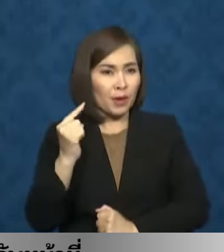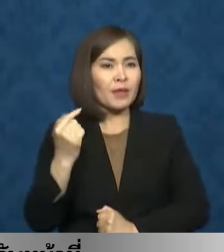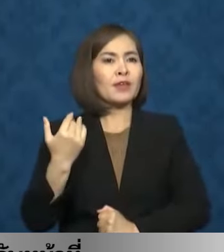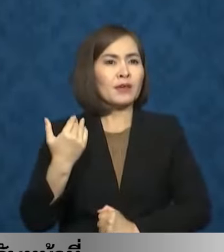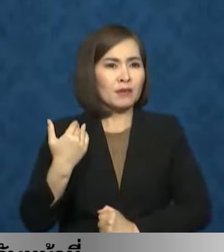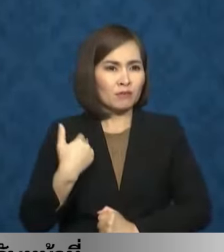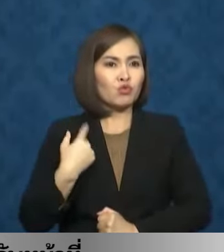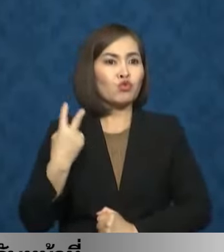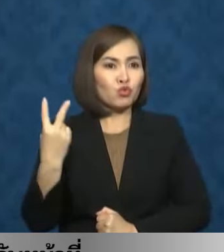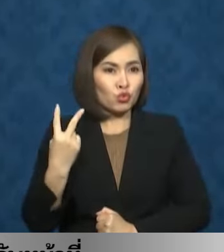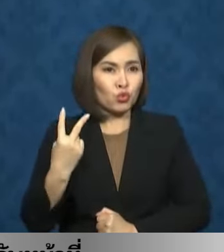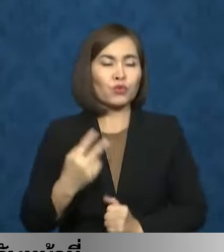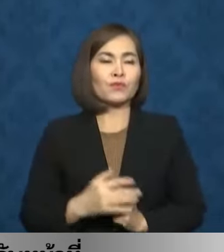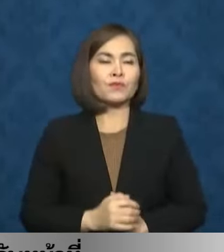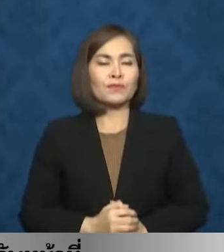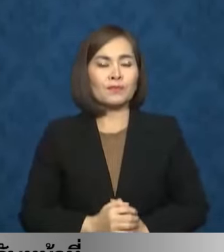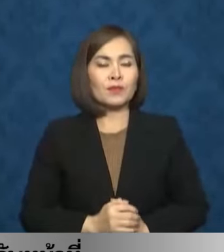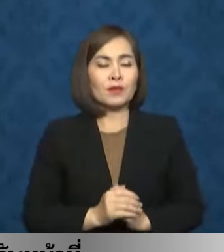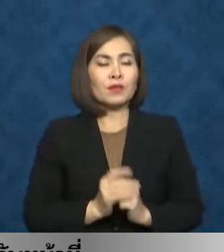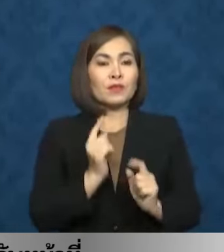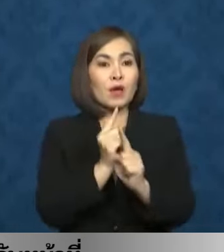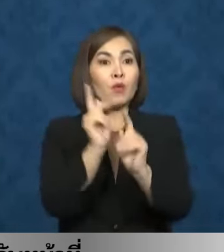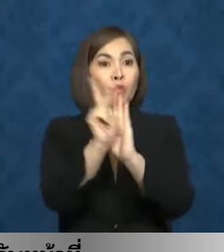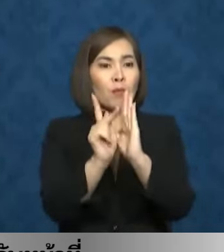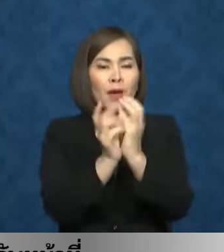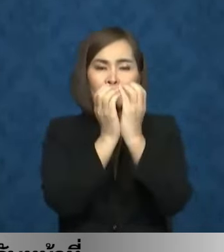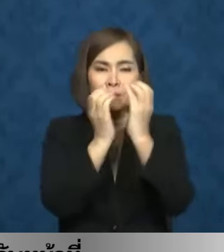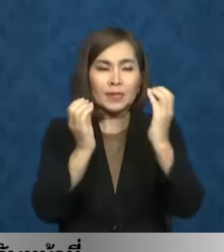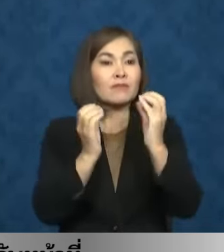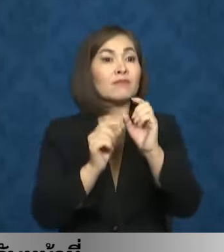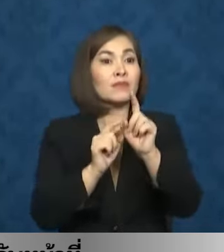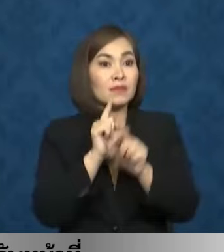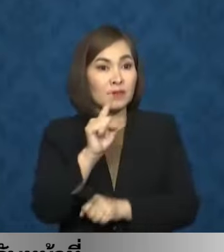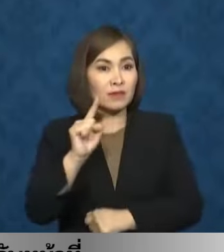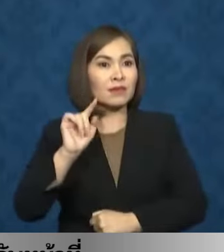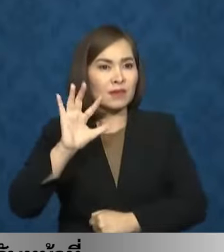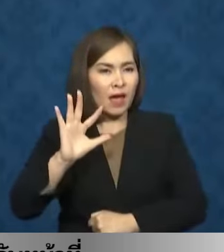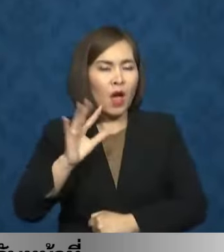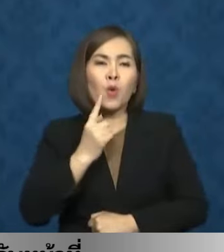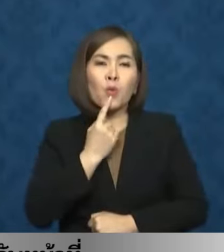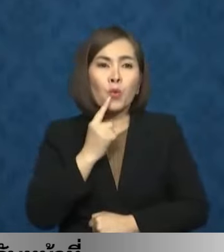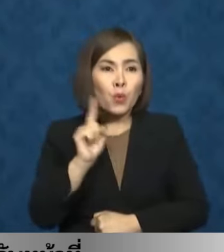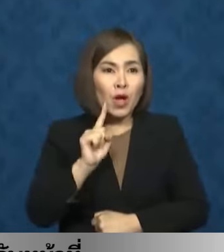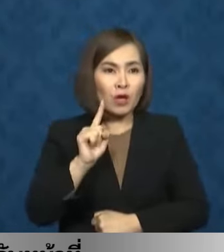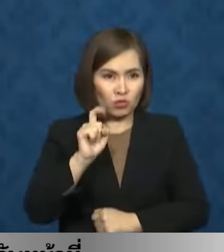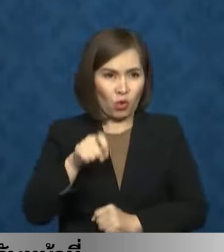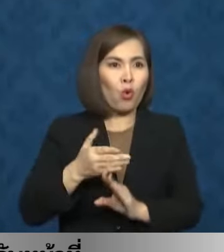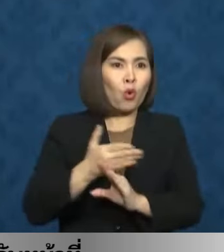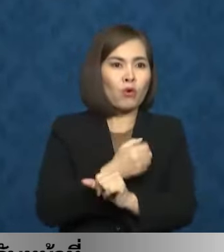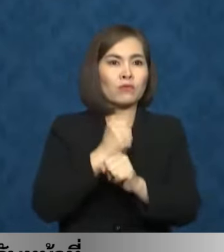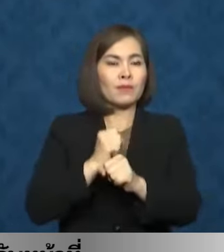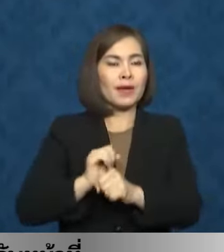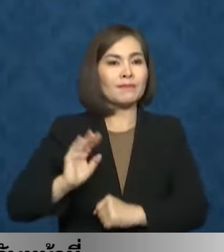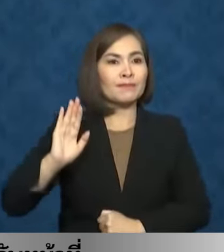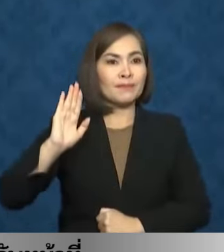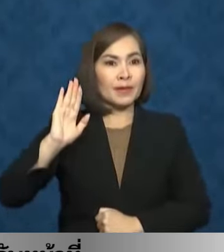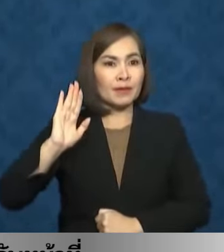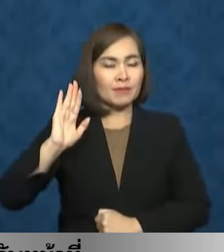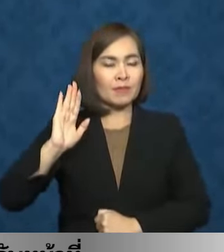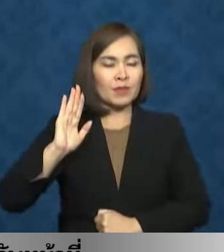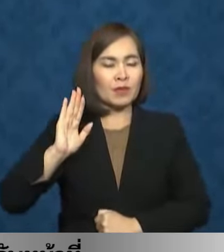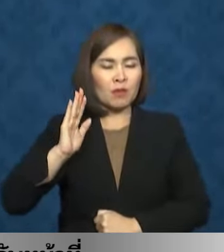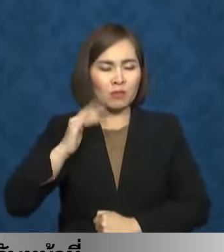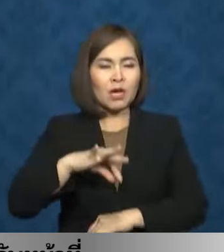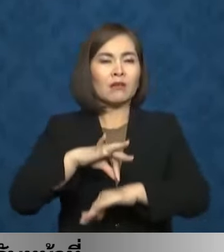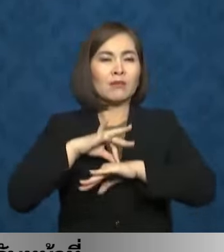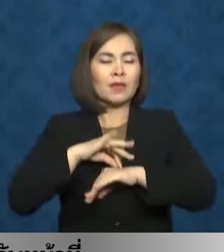ำให้รัฐธรรมนูญมาตรา115กำหนดให้สมาชิกสภาผู้แทนราษฎรต้องปฏิญาณตนในที่ประชุมก่อนเข้ารับ